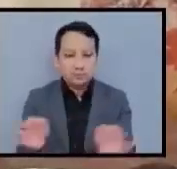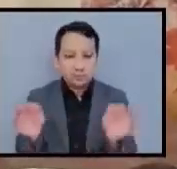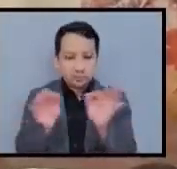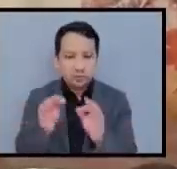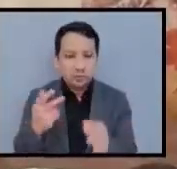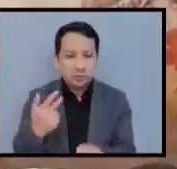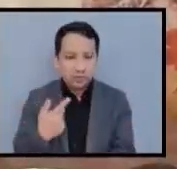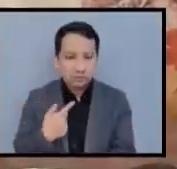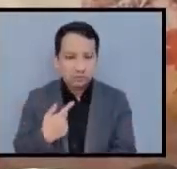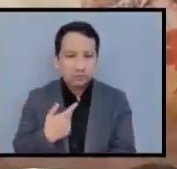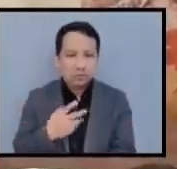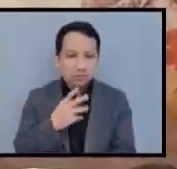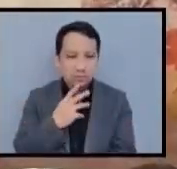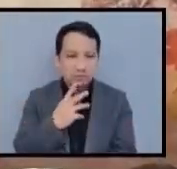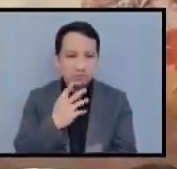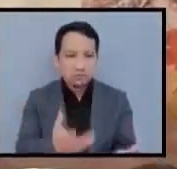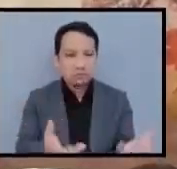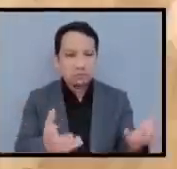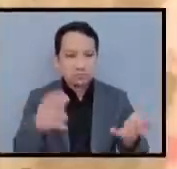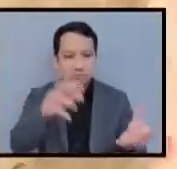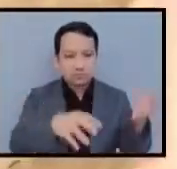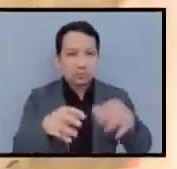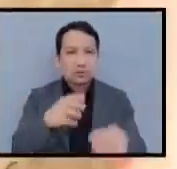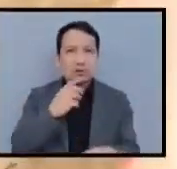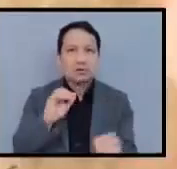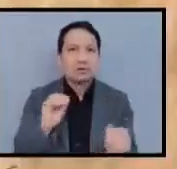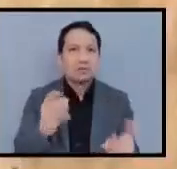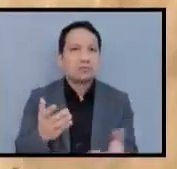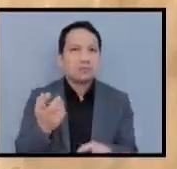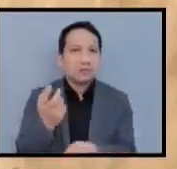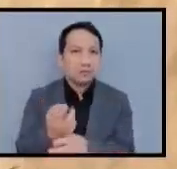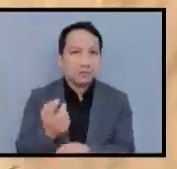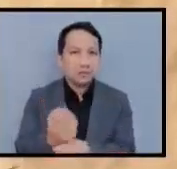mga planggana. Kasi ang hirap po na walang tubig. Bigo manok.